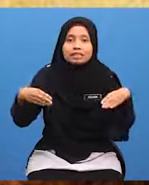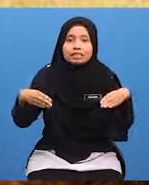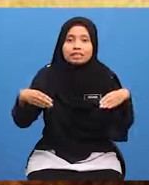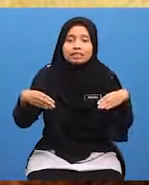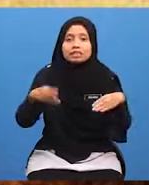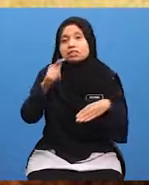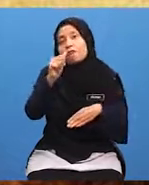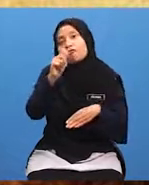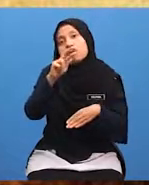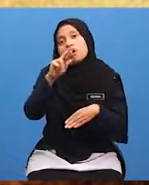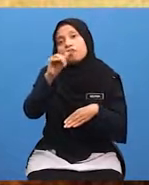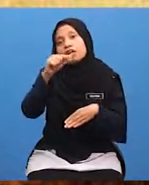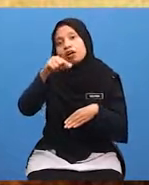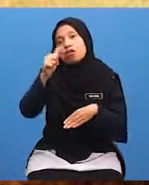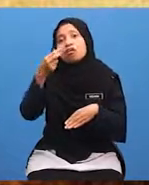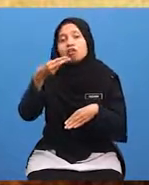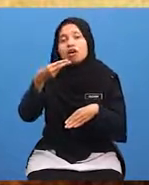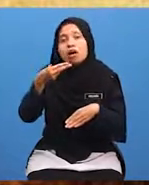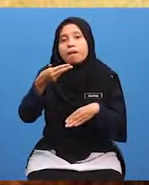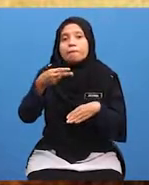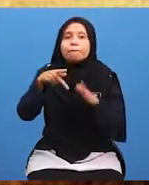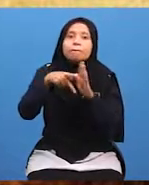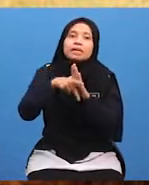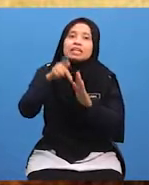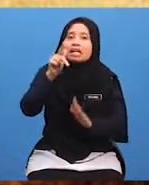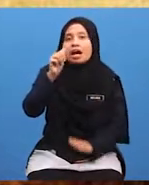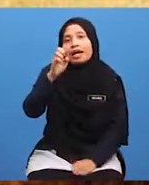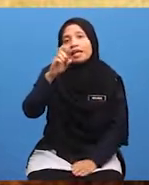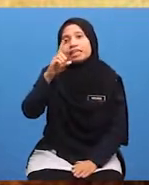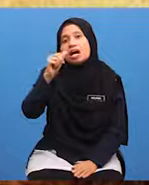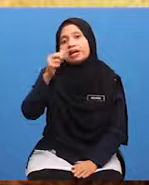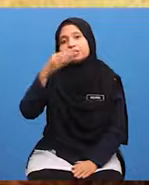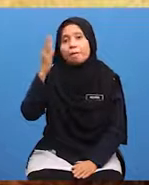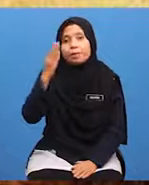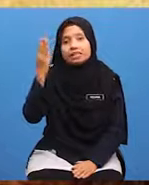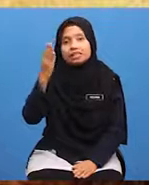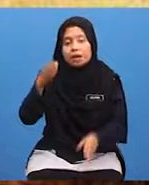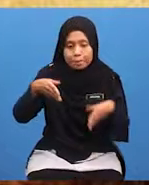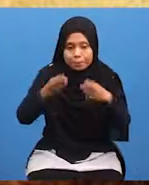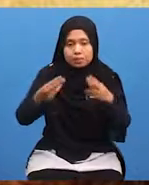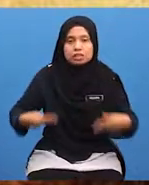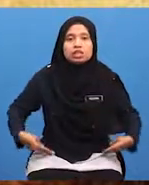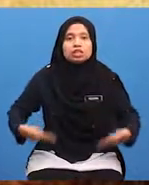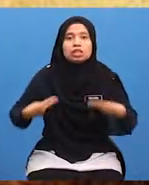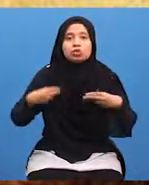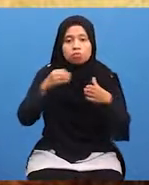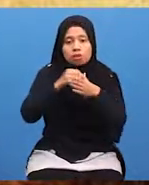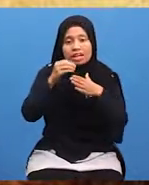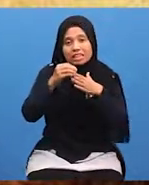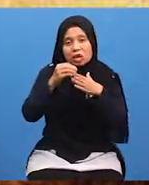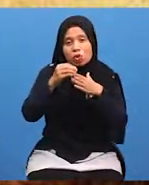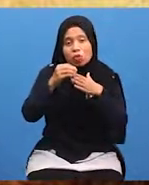Al-Thariqah yang bererti perkaedahan, kebiasaan, perjalanan hidup atau perilaku